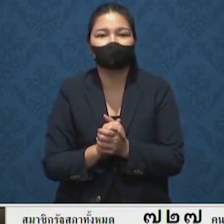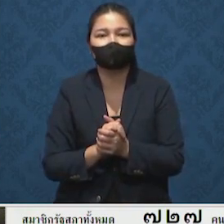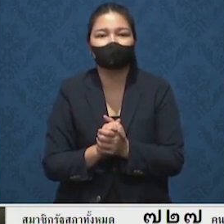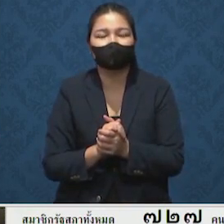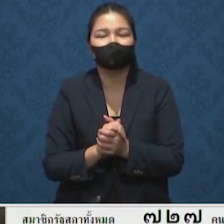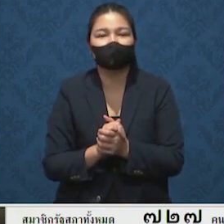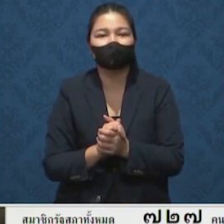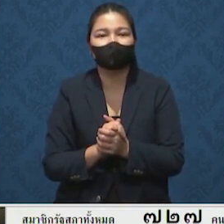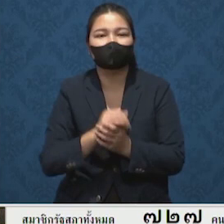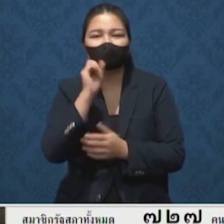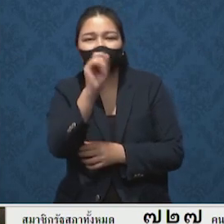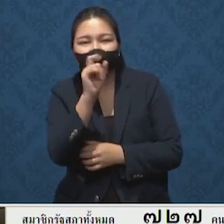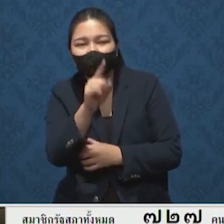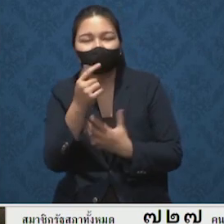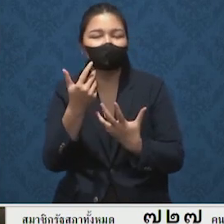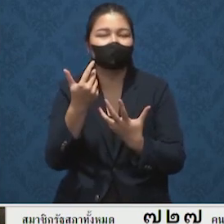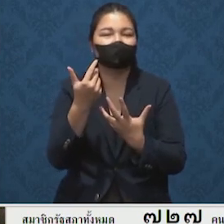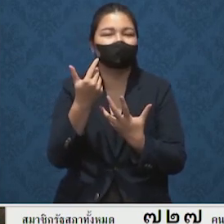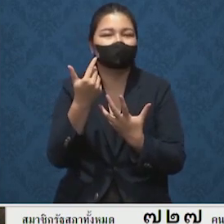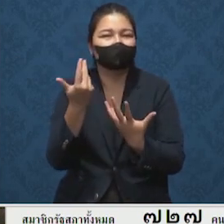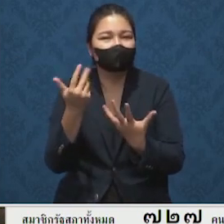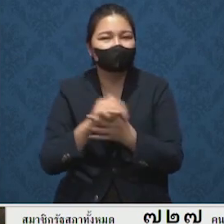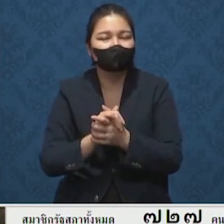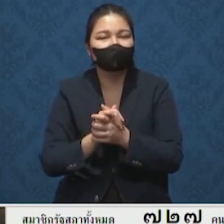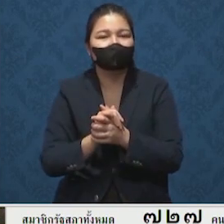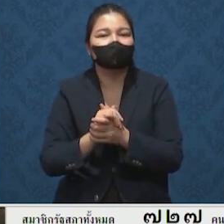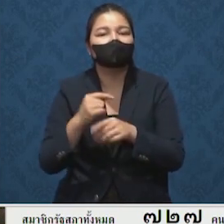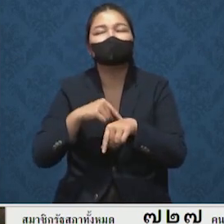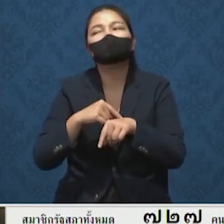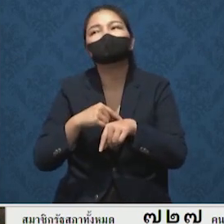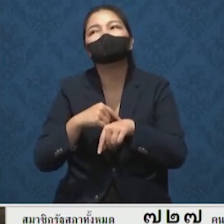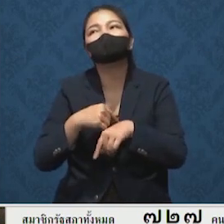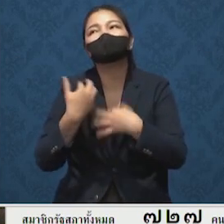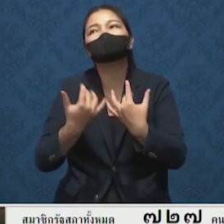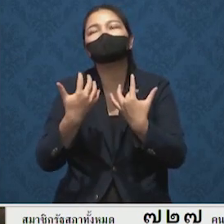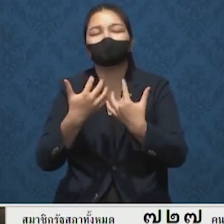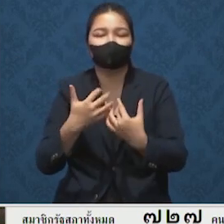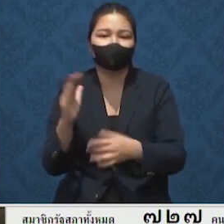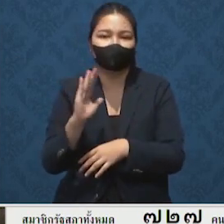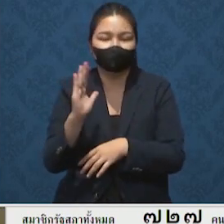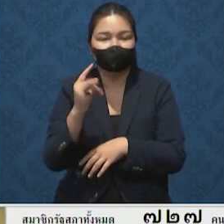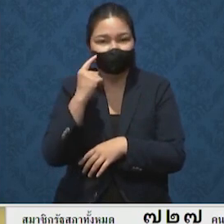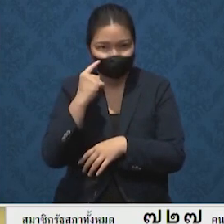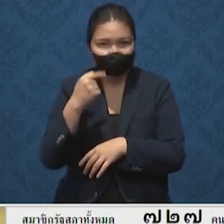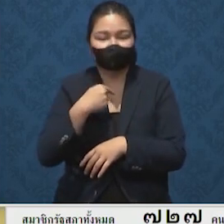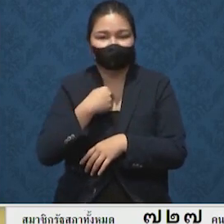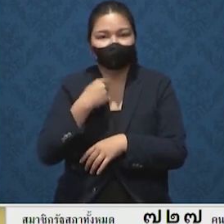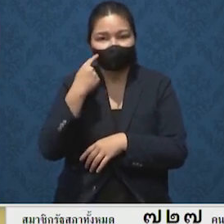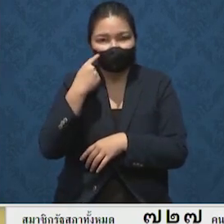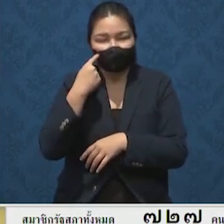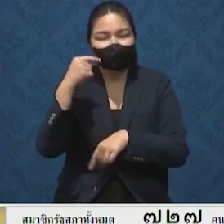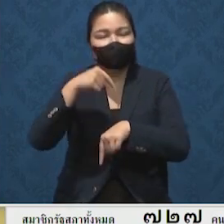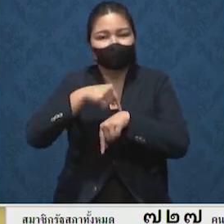รีบไม่ต้องเร่งรีบหรือไม่ต้องถ่วงเวลาอะไรนะครับขออนุญาตให้ใช้ดุลพินิจใน